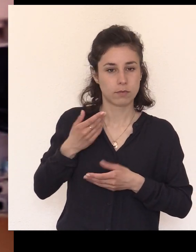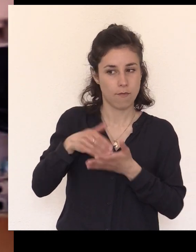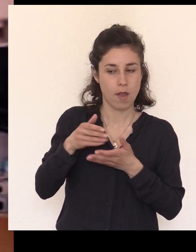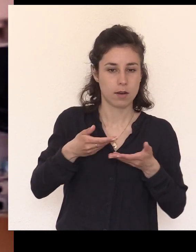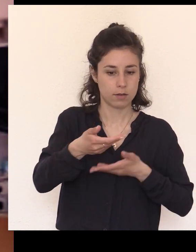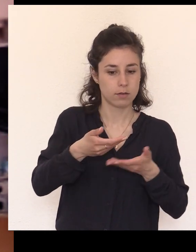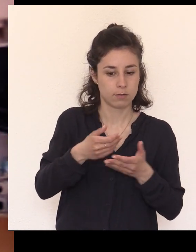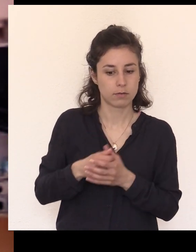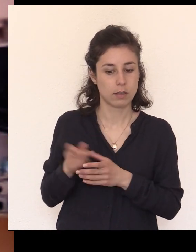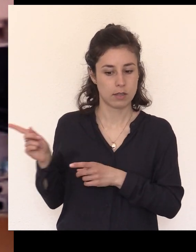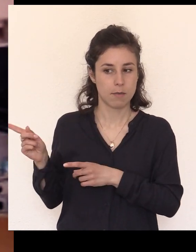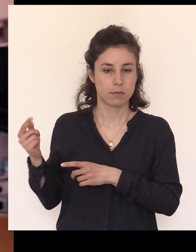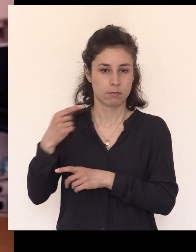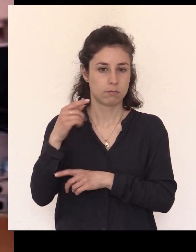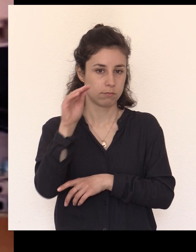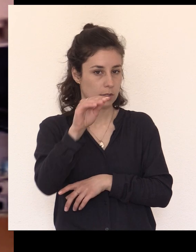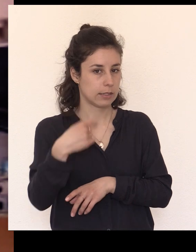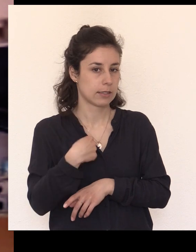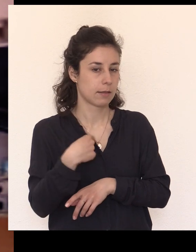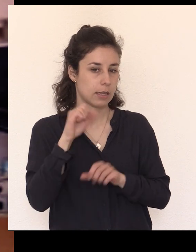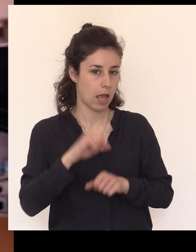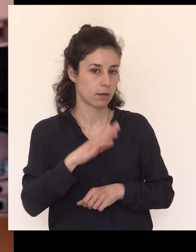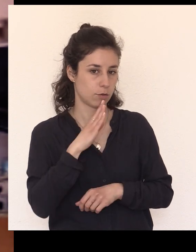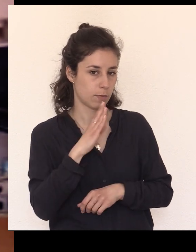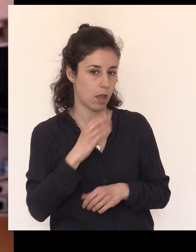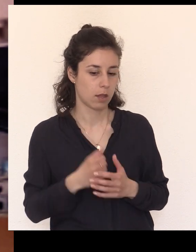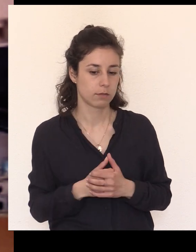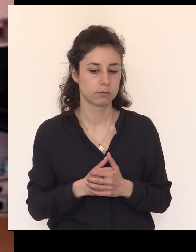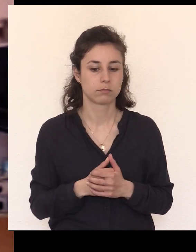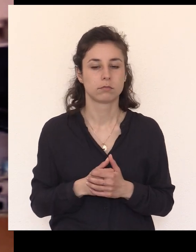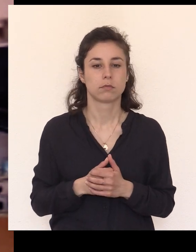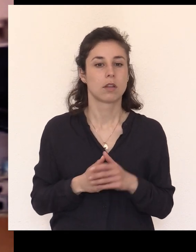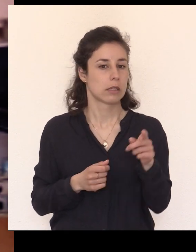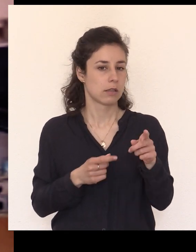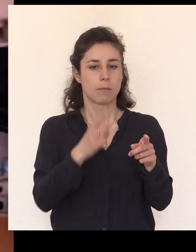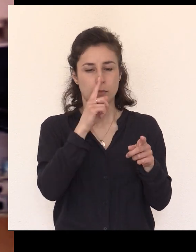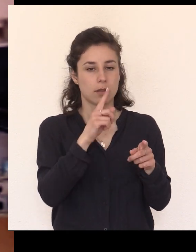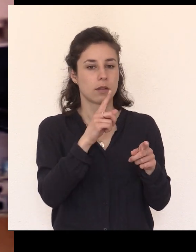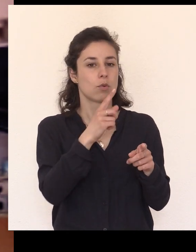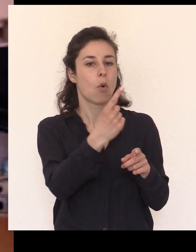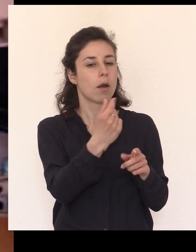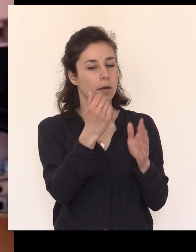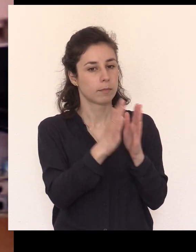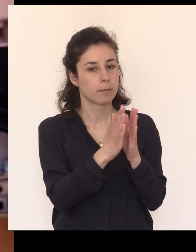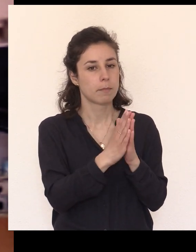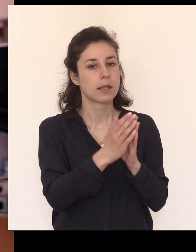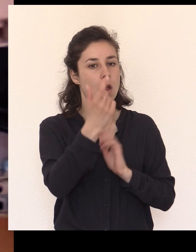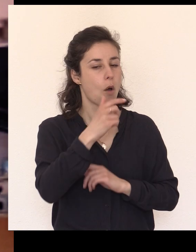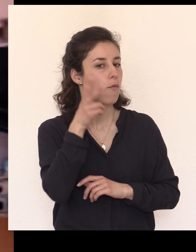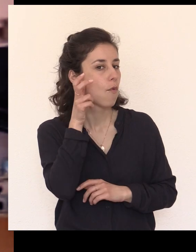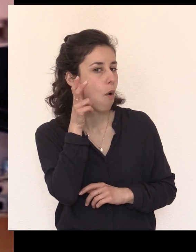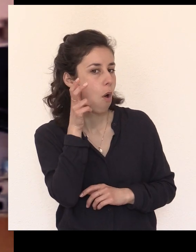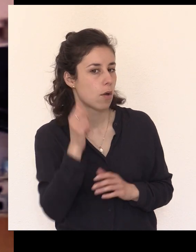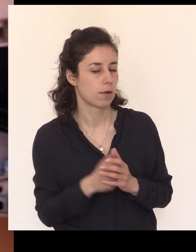sie sagte, er kann auch selber reden. Sie müssen nur